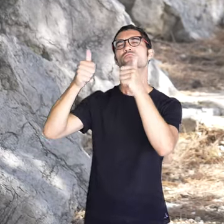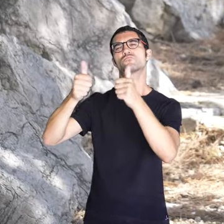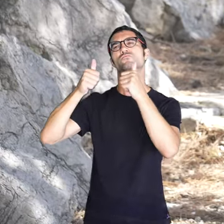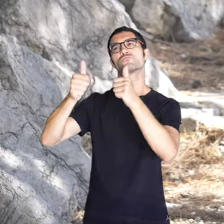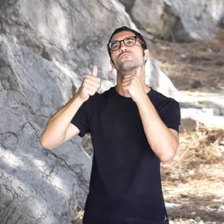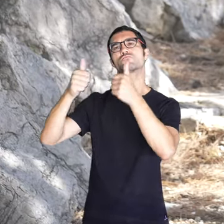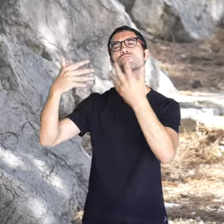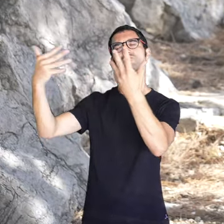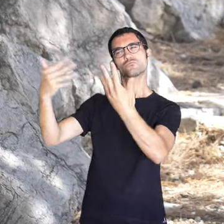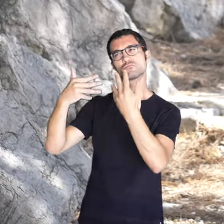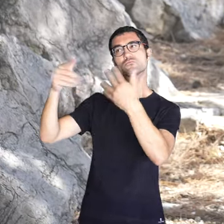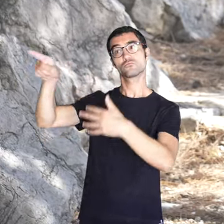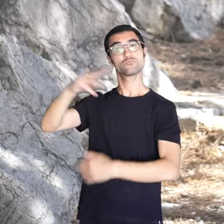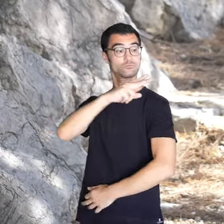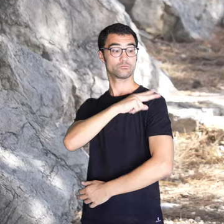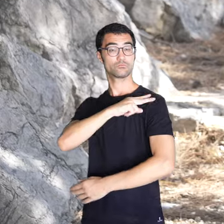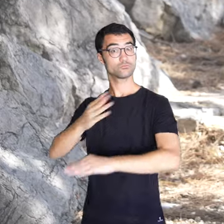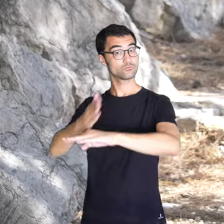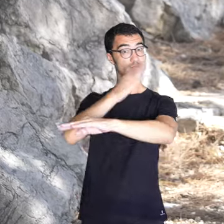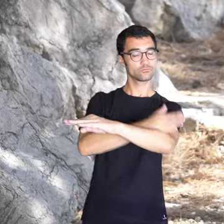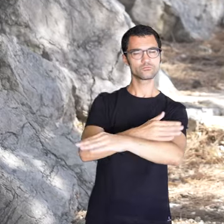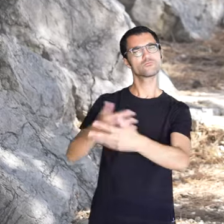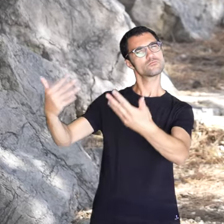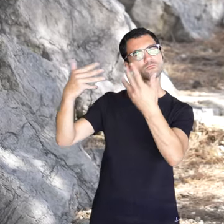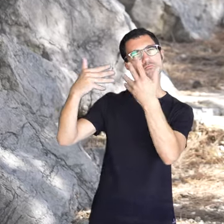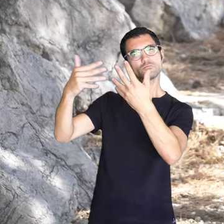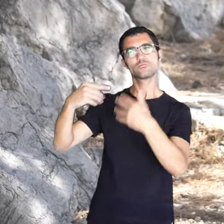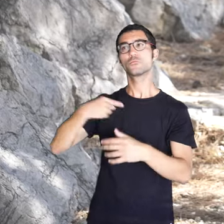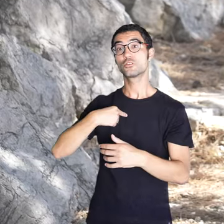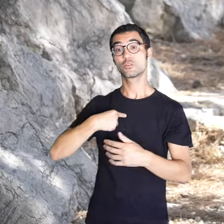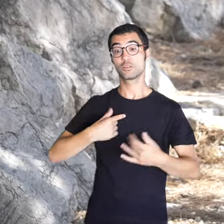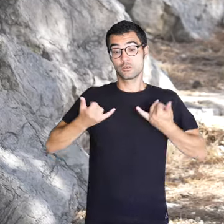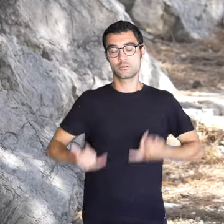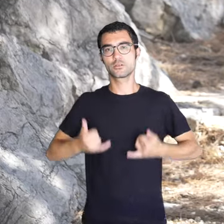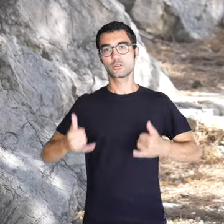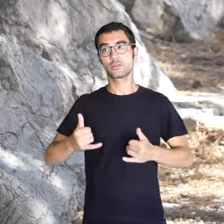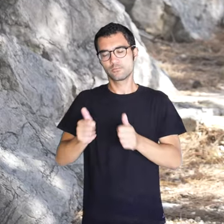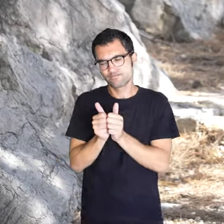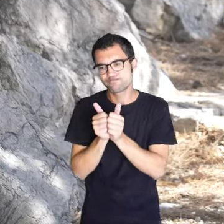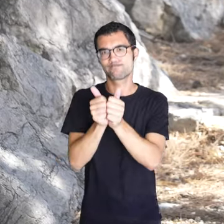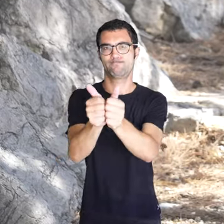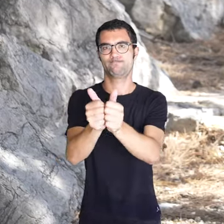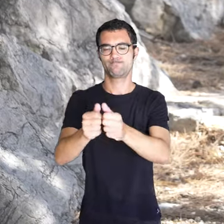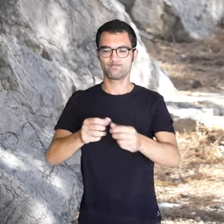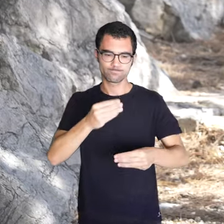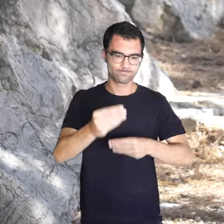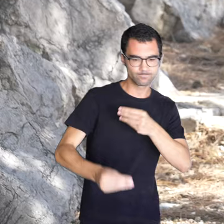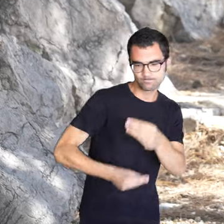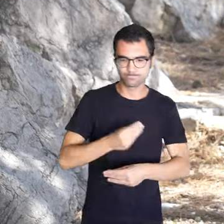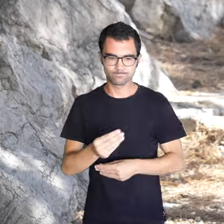molt bon patró fins ara. O sigui, estic seguint la mateixa dinàmica que ell. O sigui, la manera, l'hora d'ensenyar, l'hora de practicar,